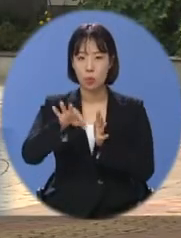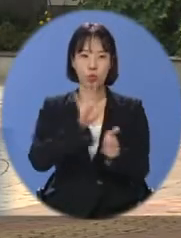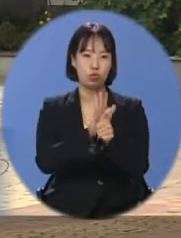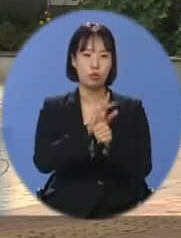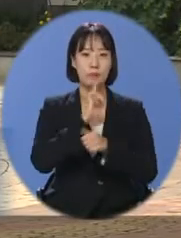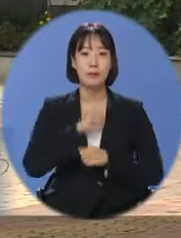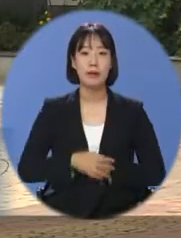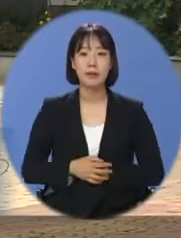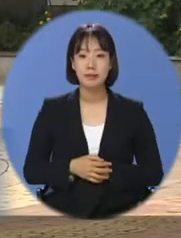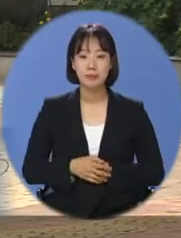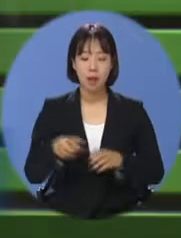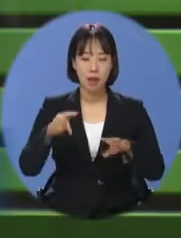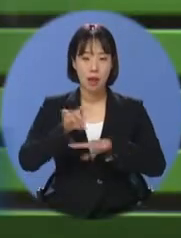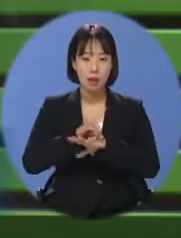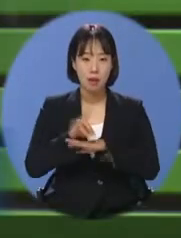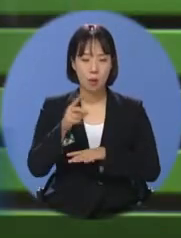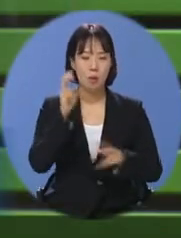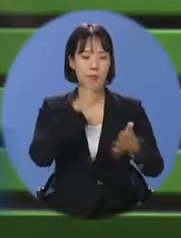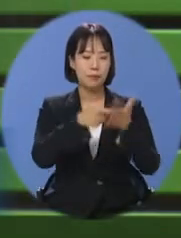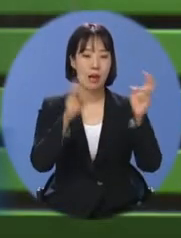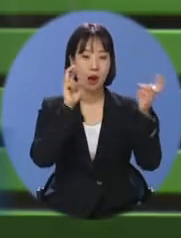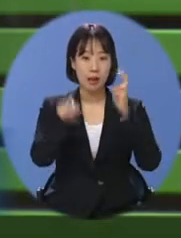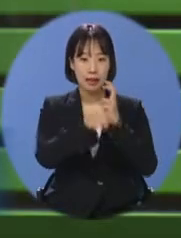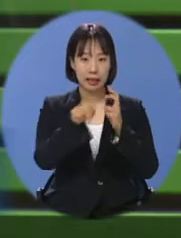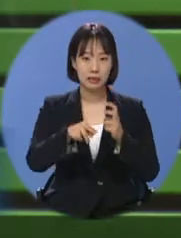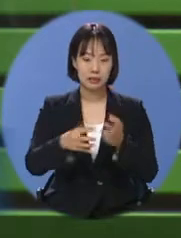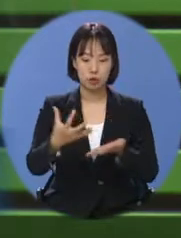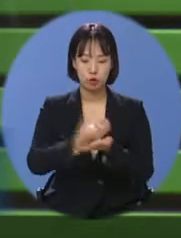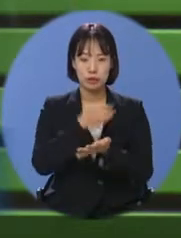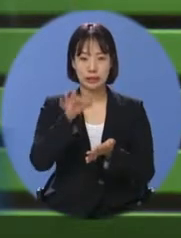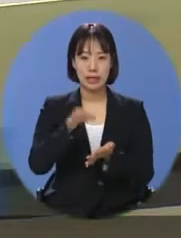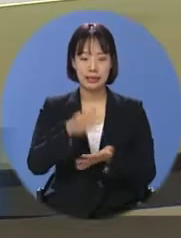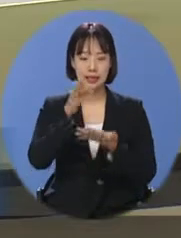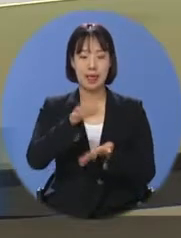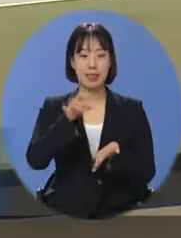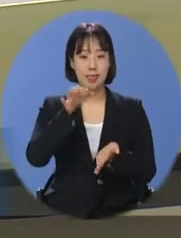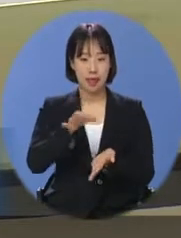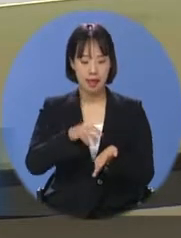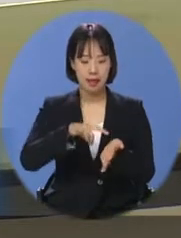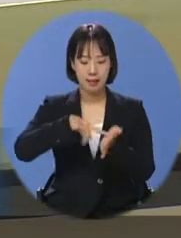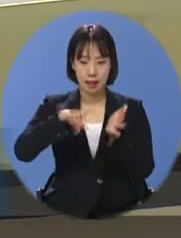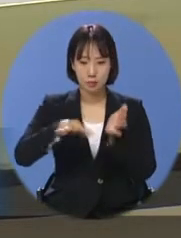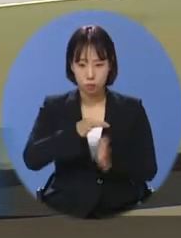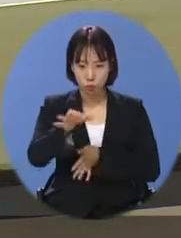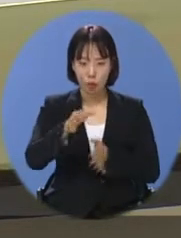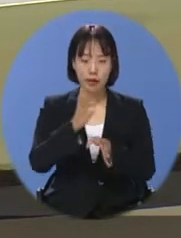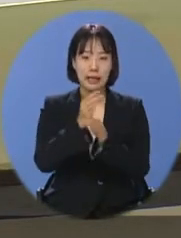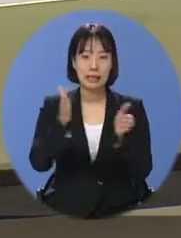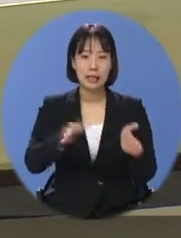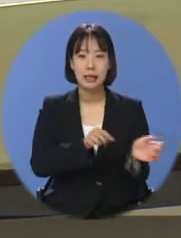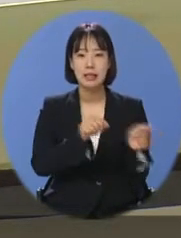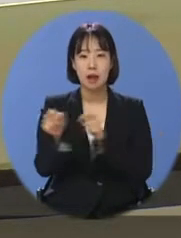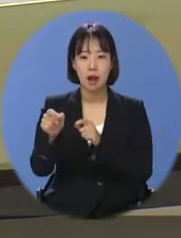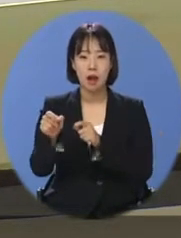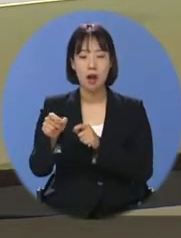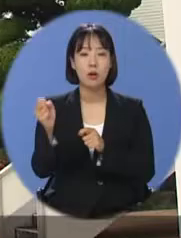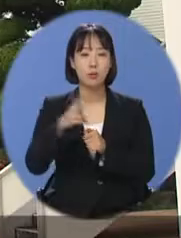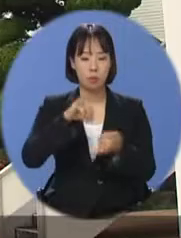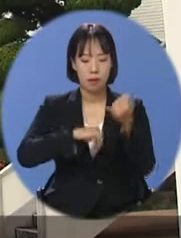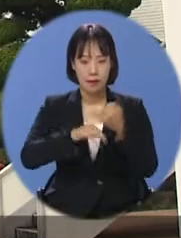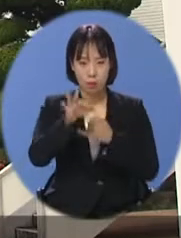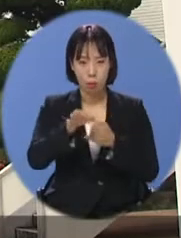마련했습니다. 해남군은 피해 업체를 대상으로 취득세와 재산세 등에 대한 납부 기한을 연장하고 지방세 체납액이 있는 기업은 체납